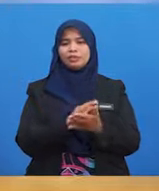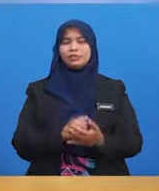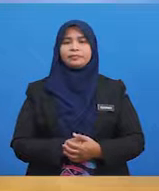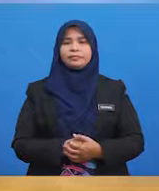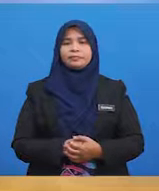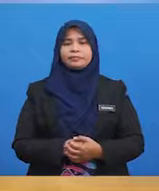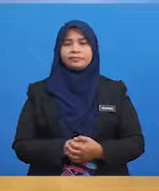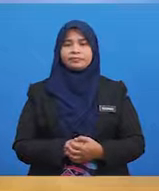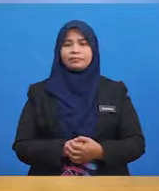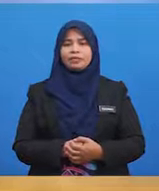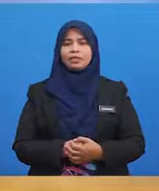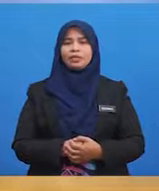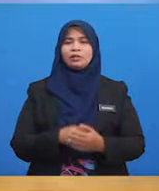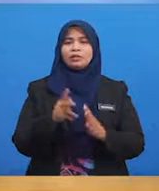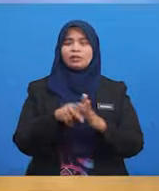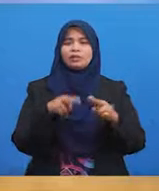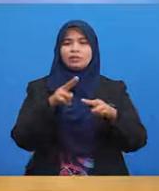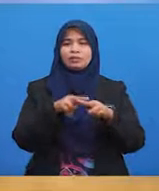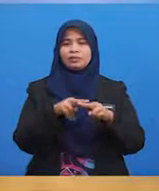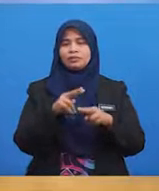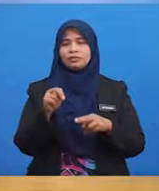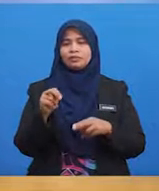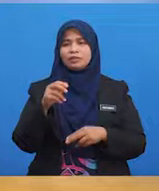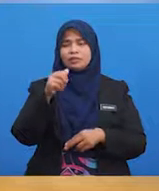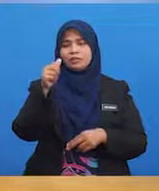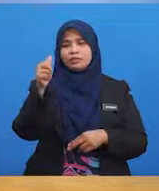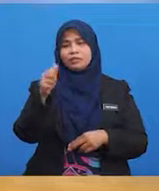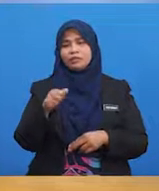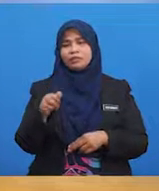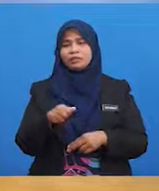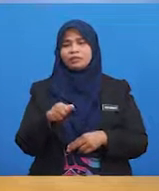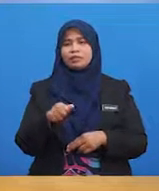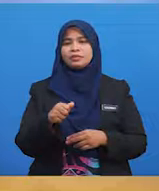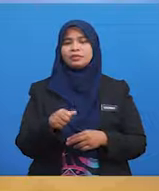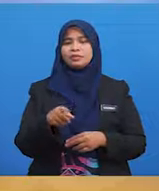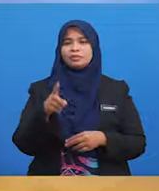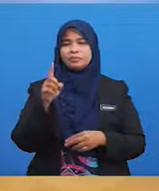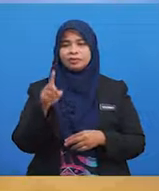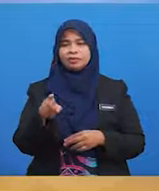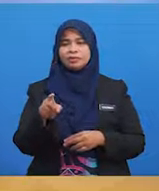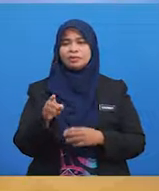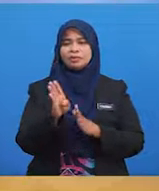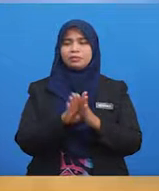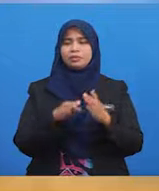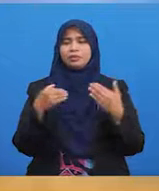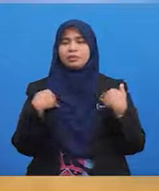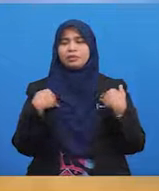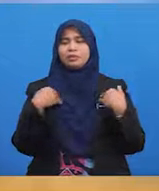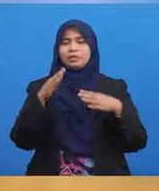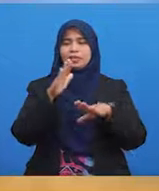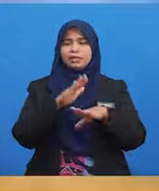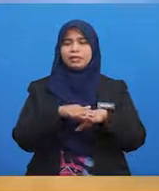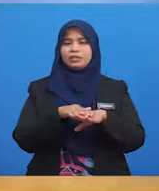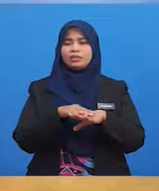ya, kedudukan hamzah pada penulisan mesti berada di